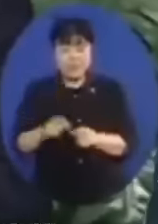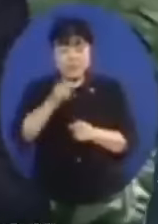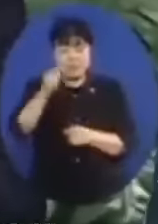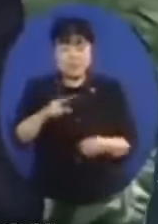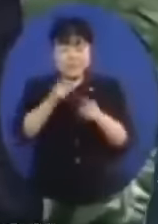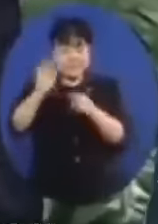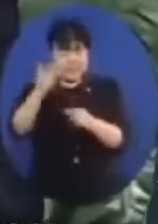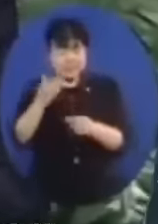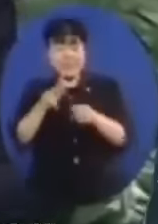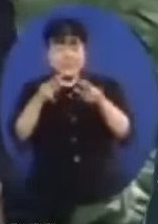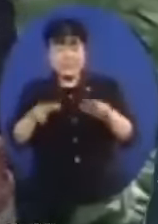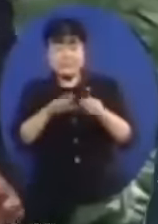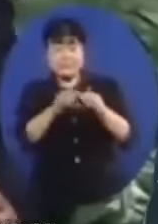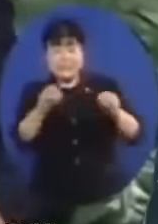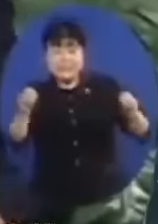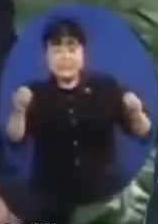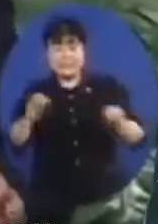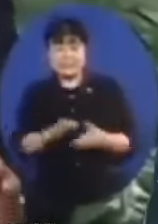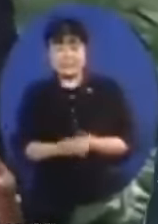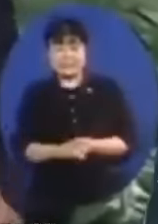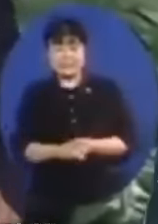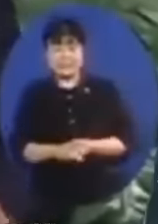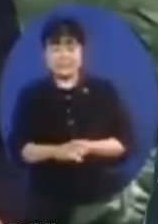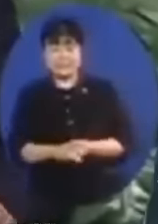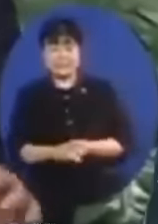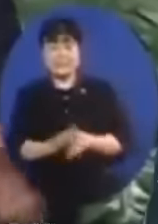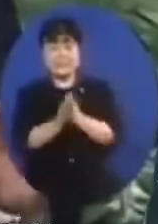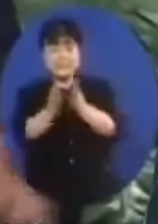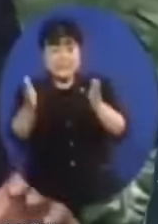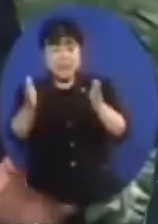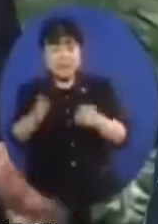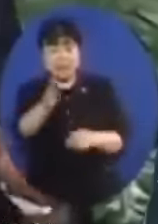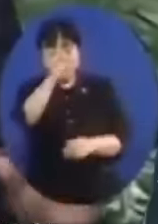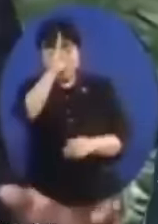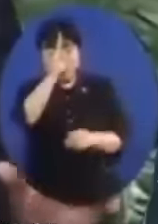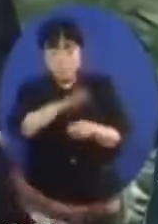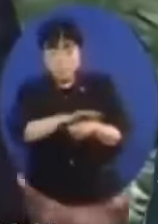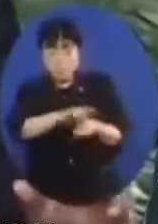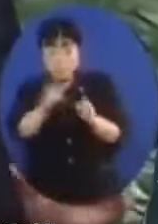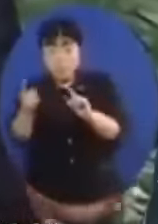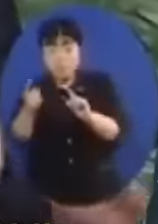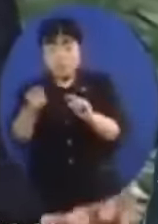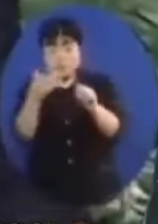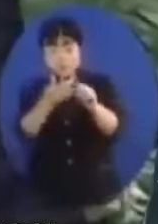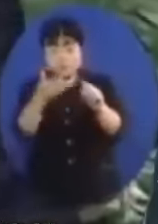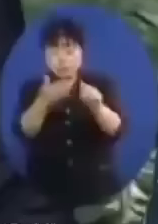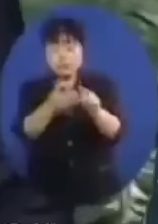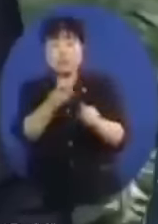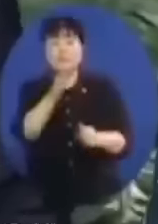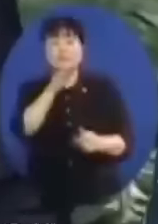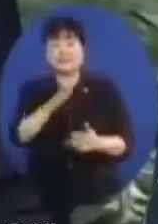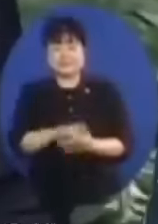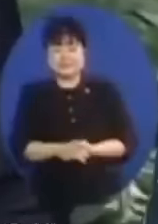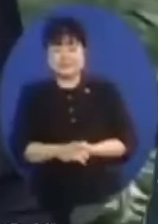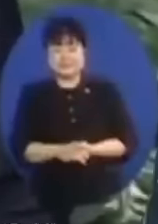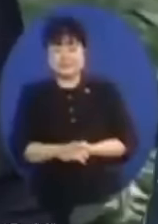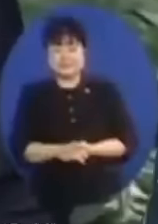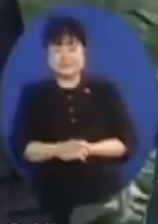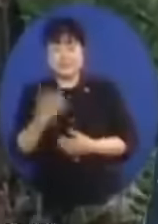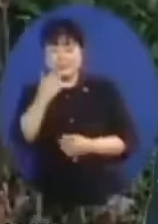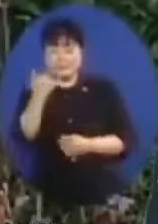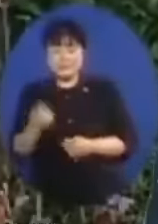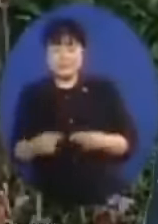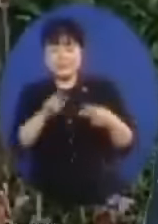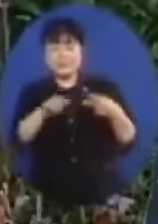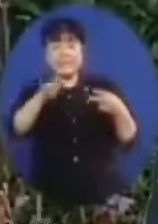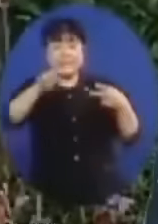때문에 이 땅에서 그 시작으로 몸에 치료를 주시는 것은 당연해진 것입니다. 베드로전서